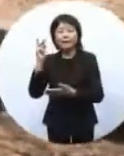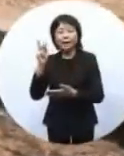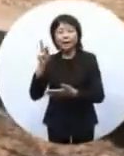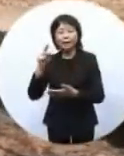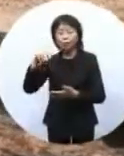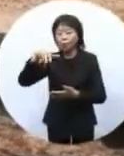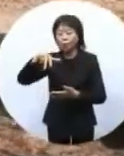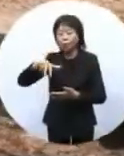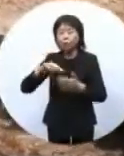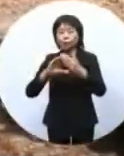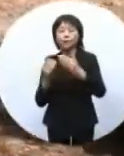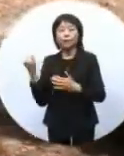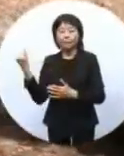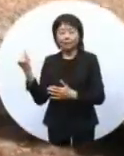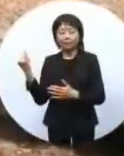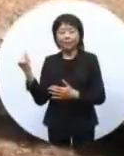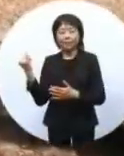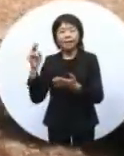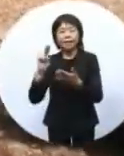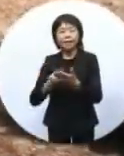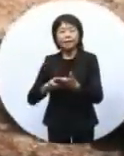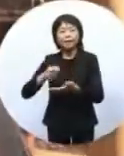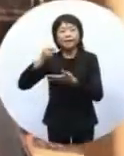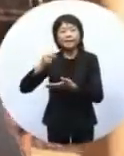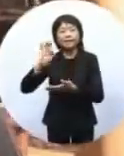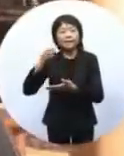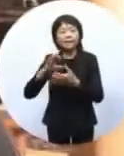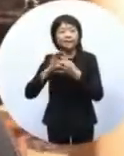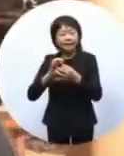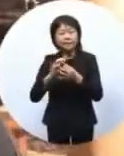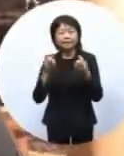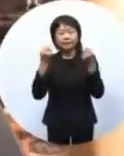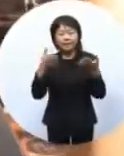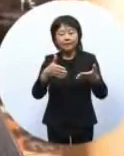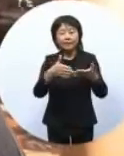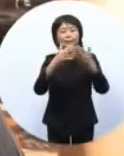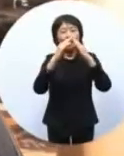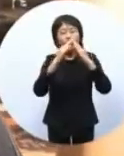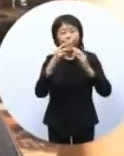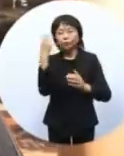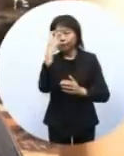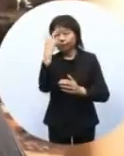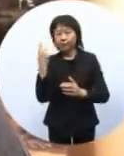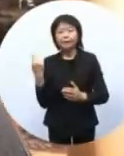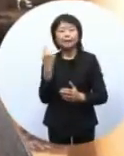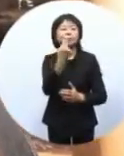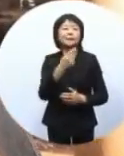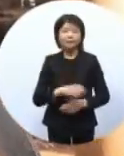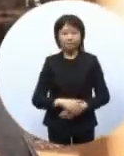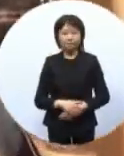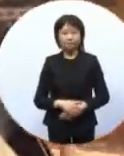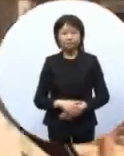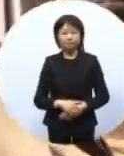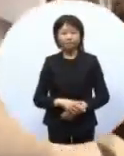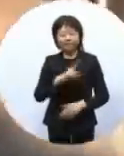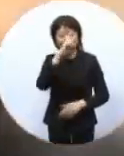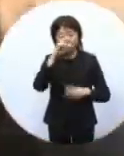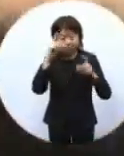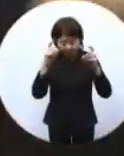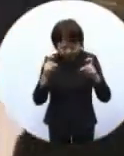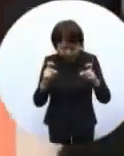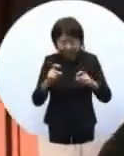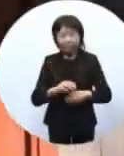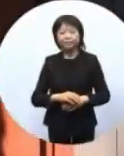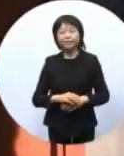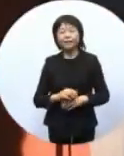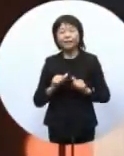さん。固定資産税に関する新築家屋の調査にやってきました。 こんにちは。